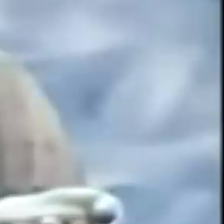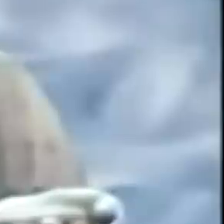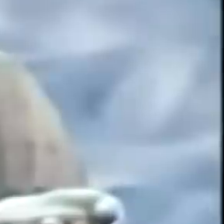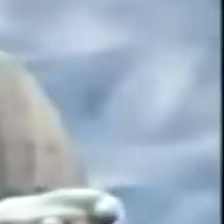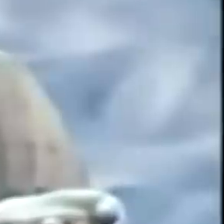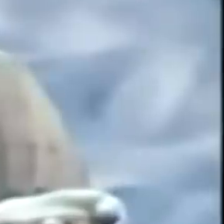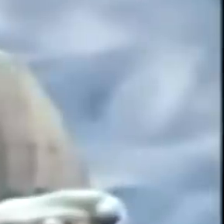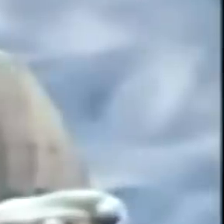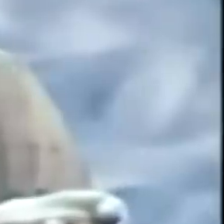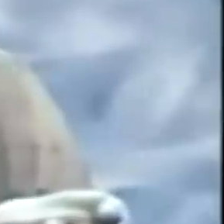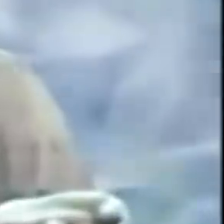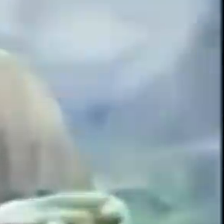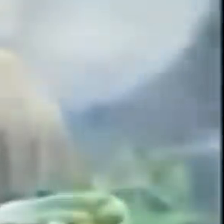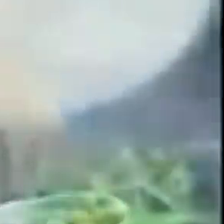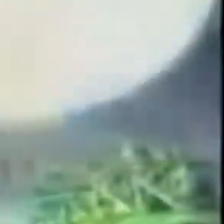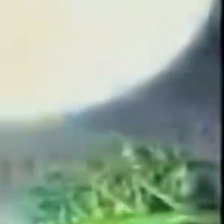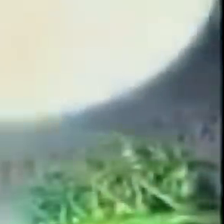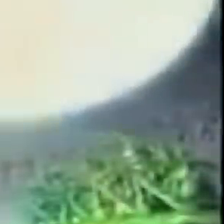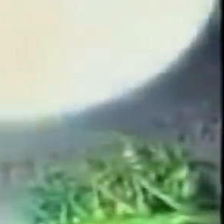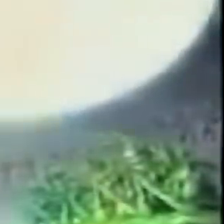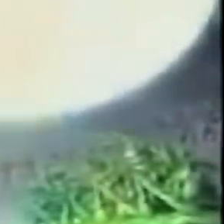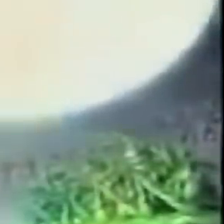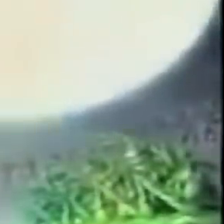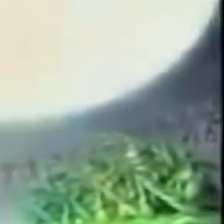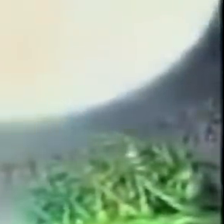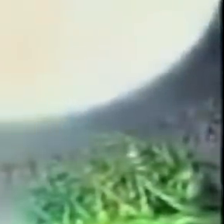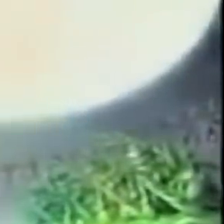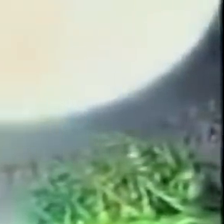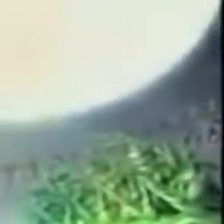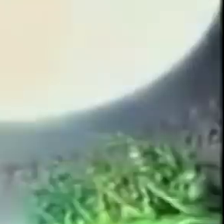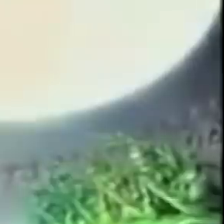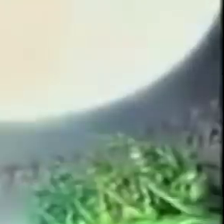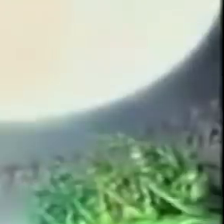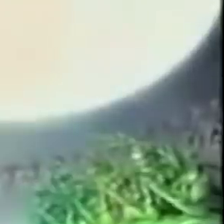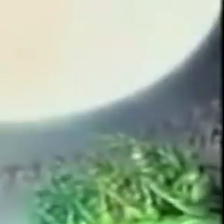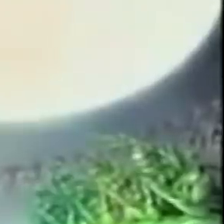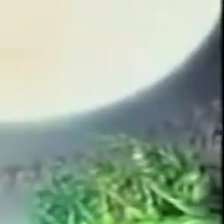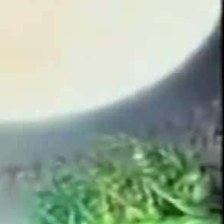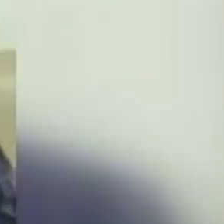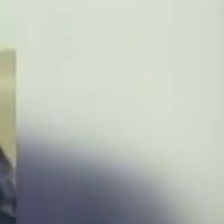ধর্মাবলম্বীদের অভিনন্দন জানিয়েছেন রাষ্ট্রপতি আব্দুল হামিদ ও প্রধানমন্ত্রী শেখ হাসিনা।